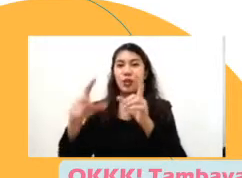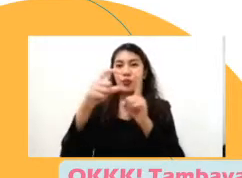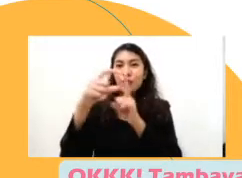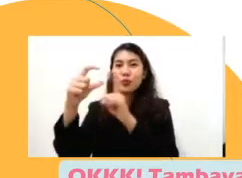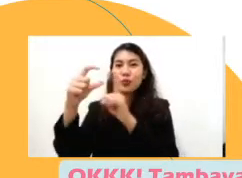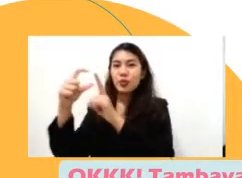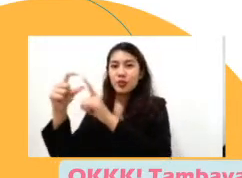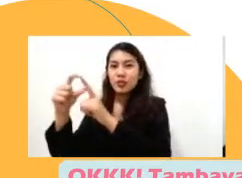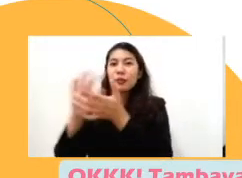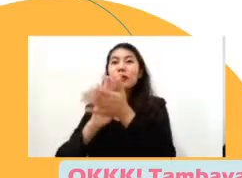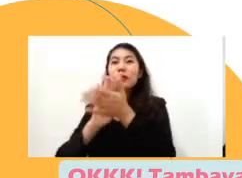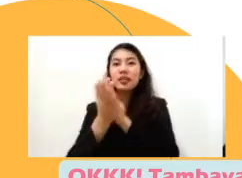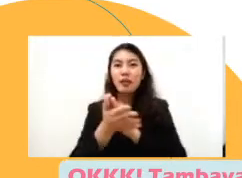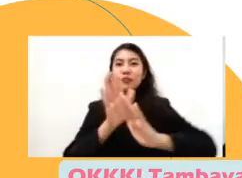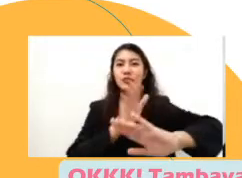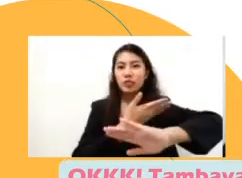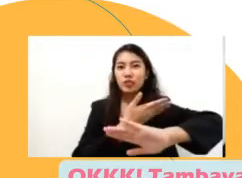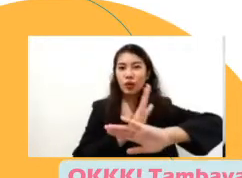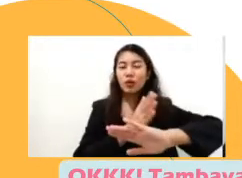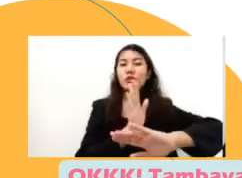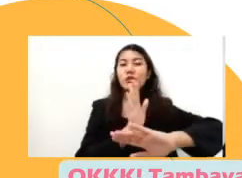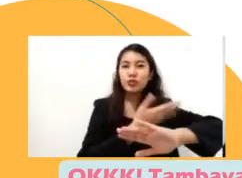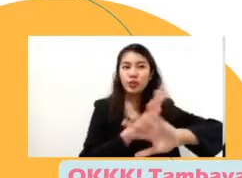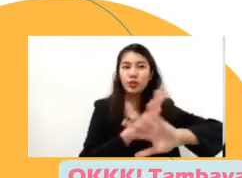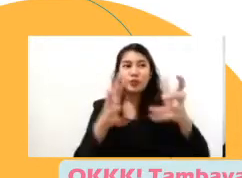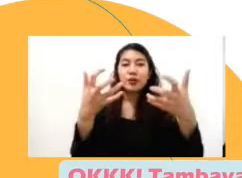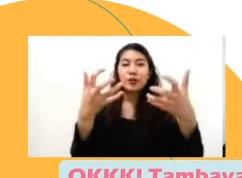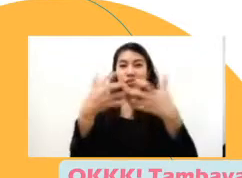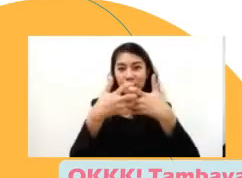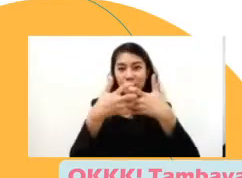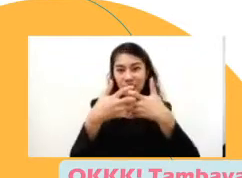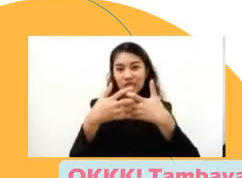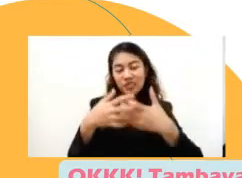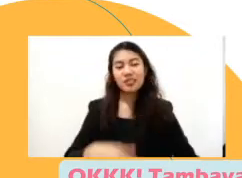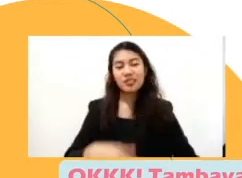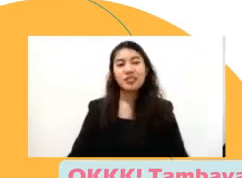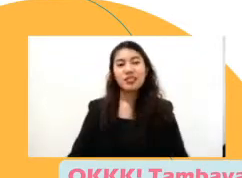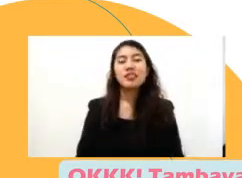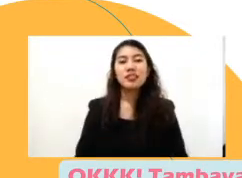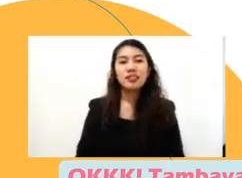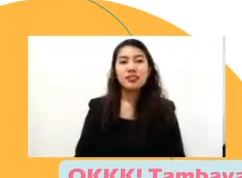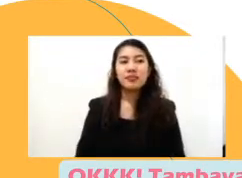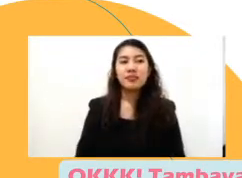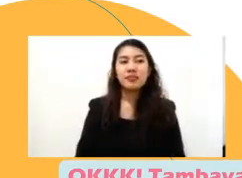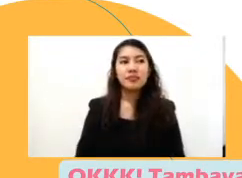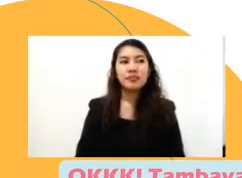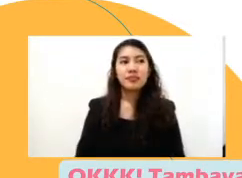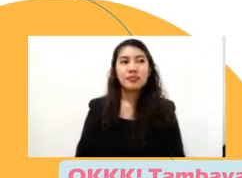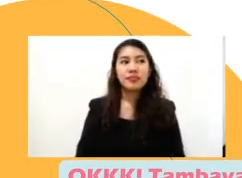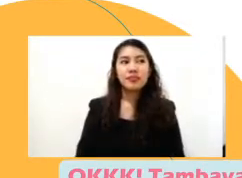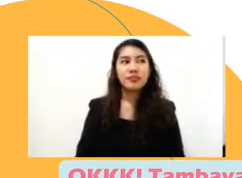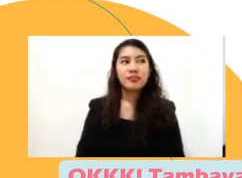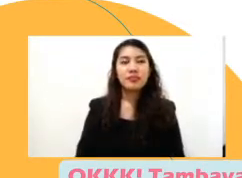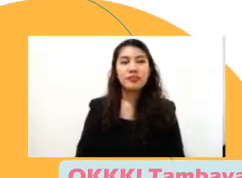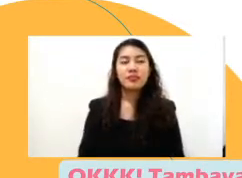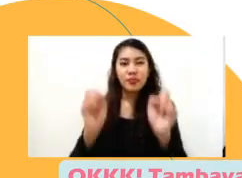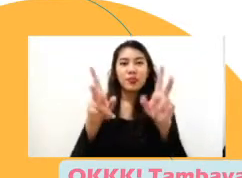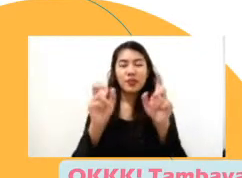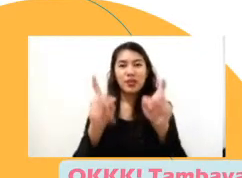kundi lyrics. Yeah? Okay. So, pahina? Okay, sige dito